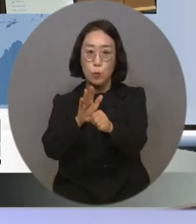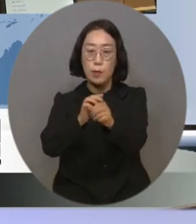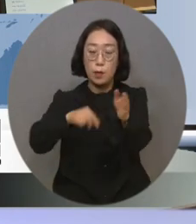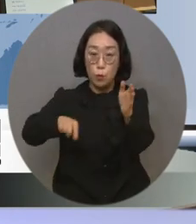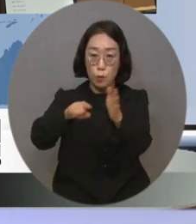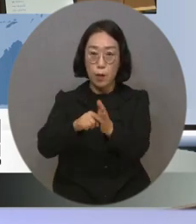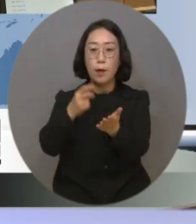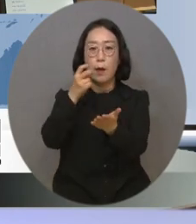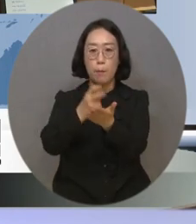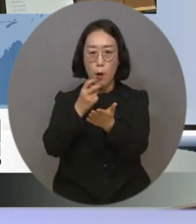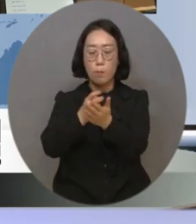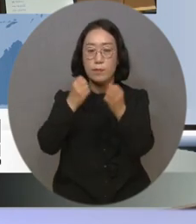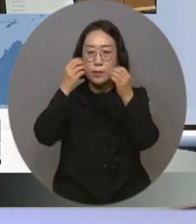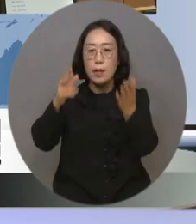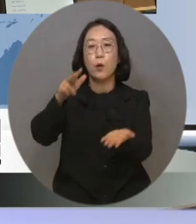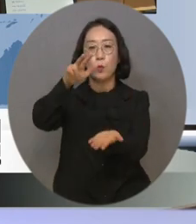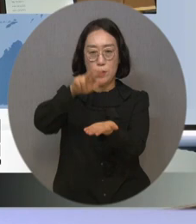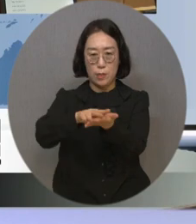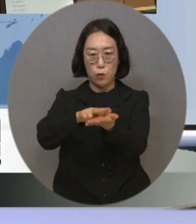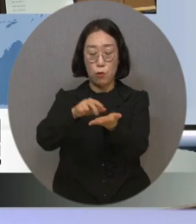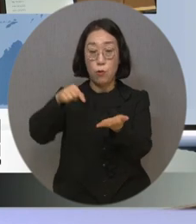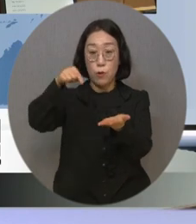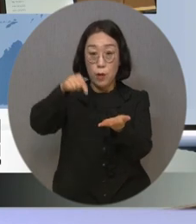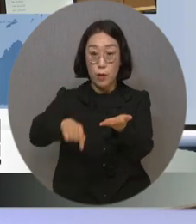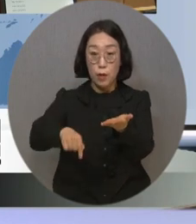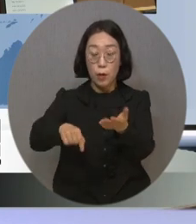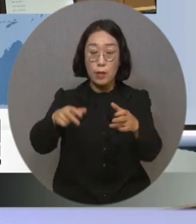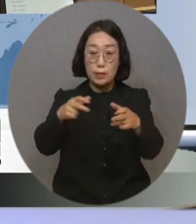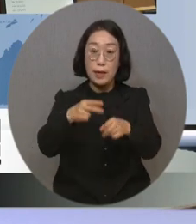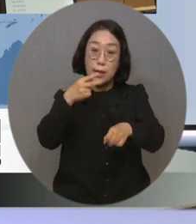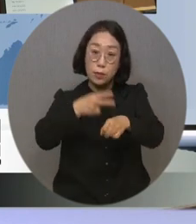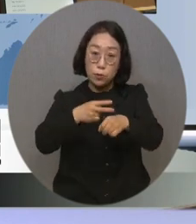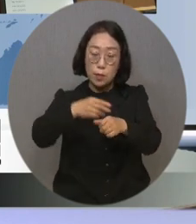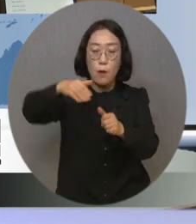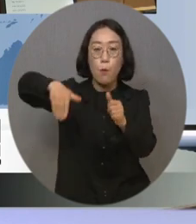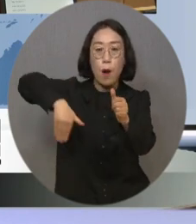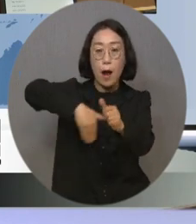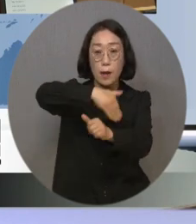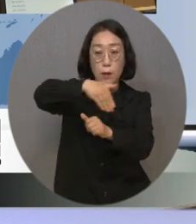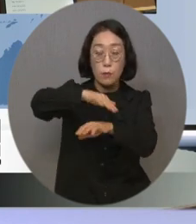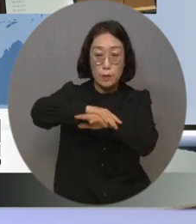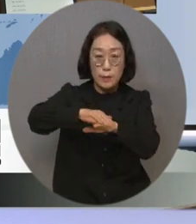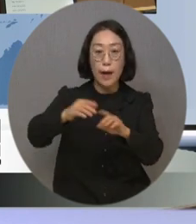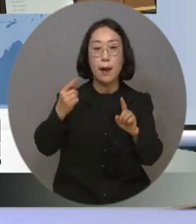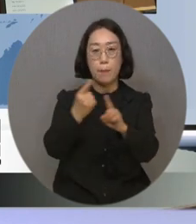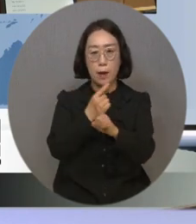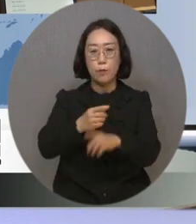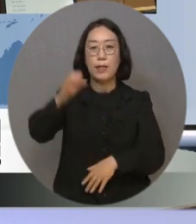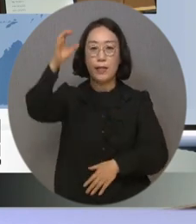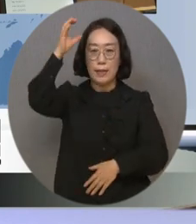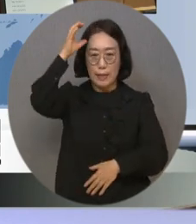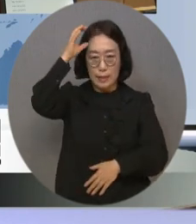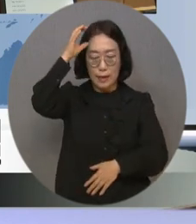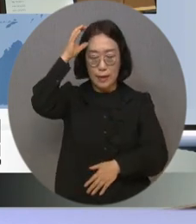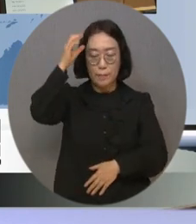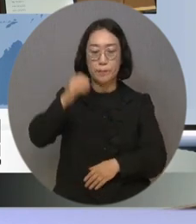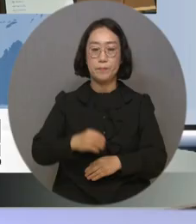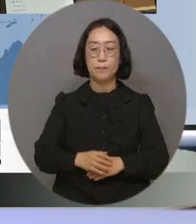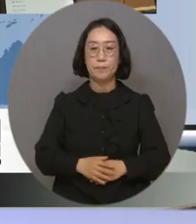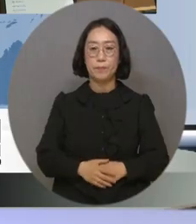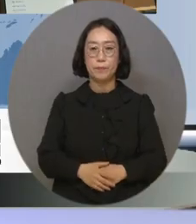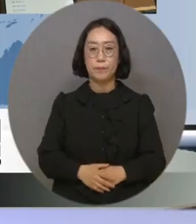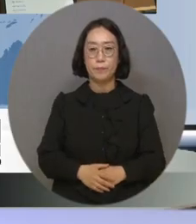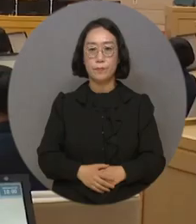조례안이 의결됐습니다. 이번 조례 제정으로 장애인 교원의 근무 여건이 개선될 것으로 기대되는데요. 정의영 기자입니다.